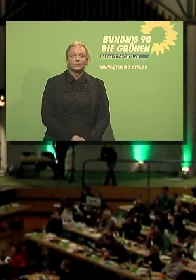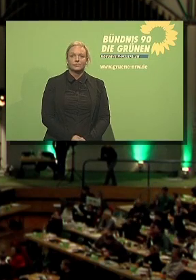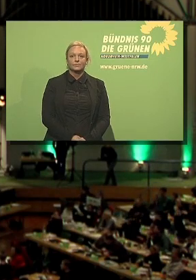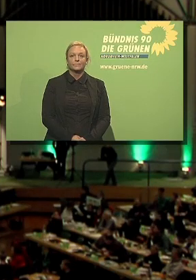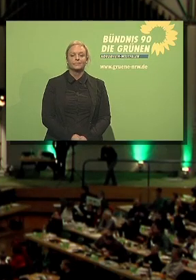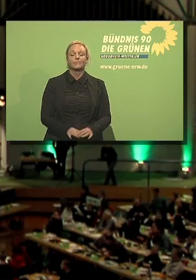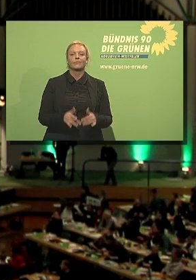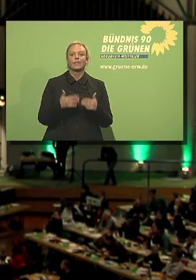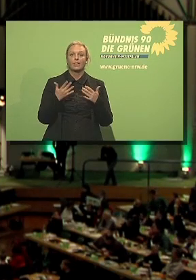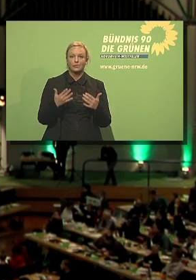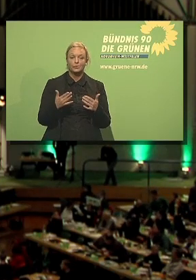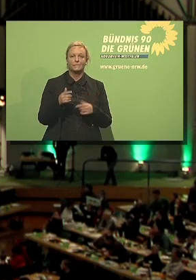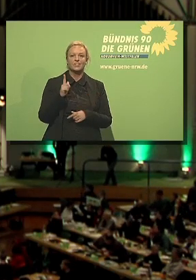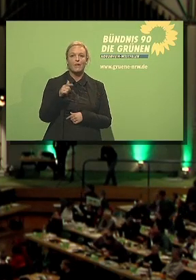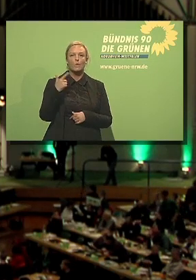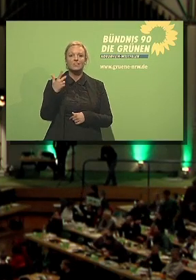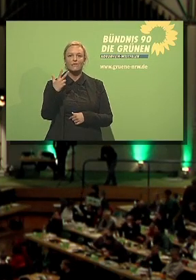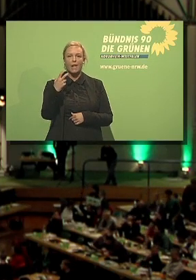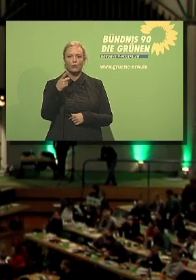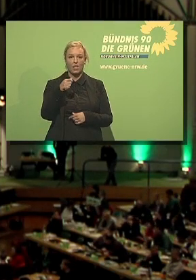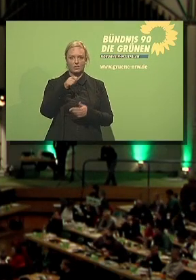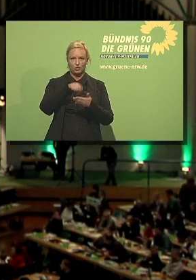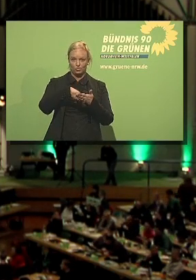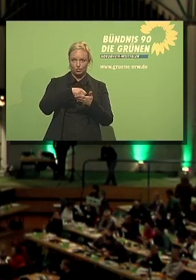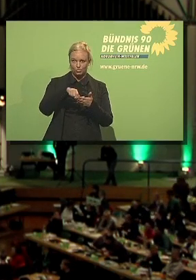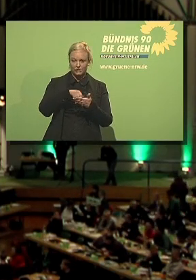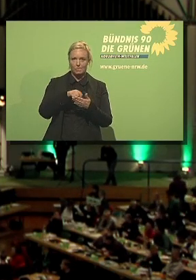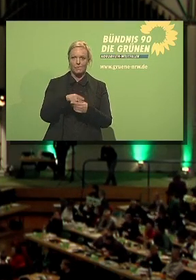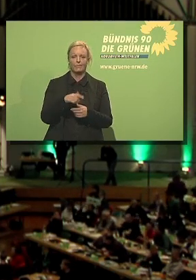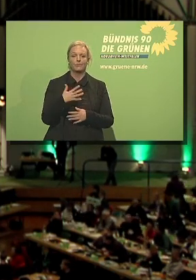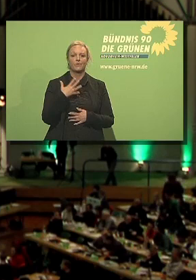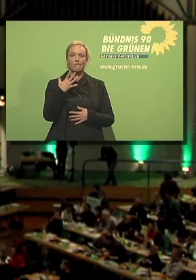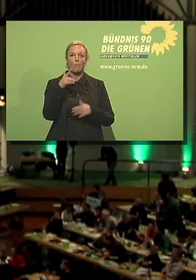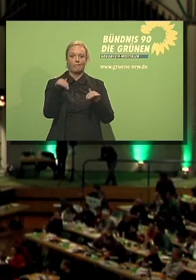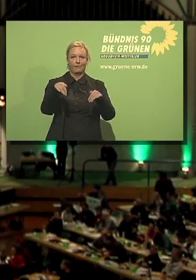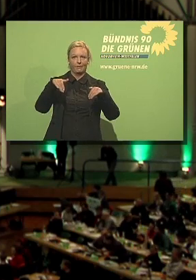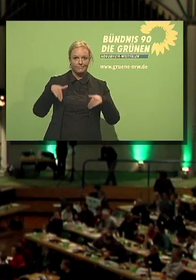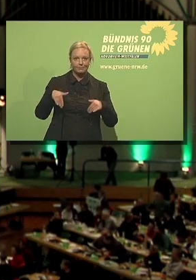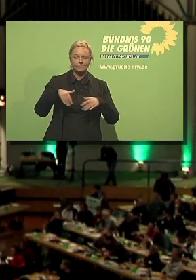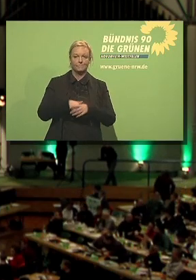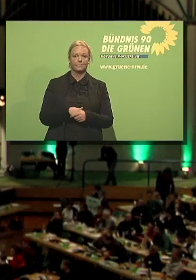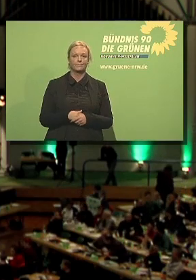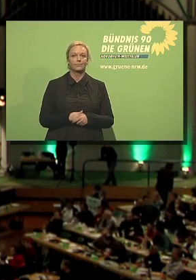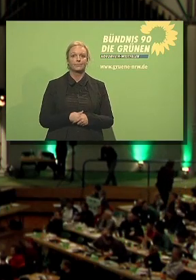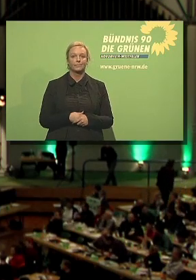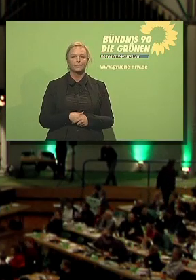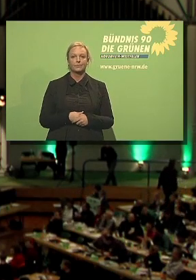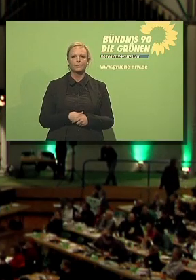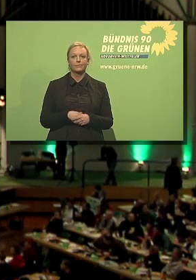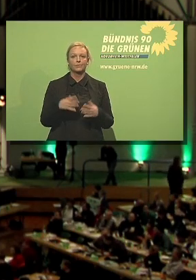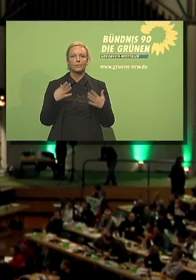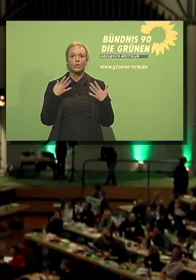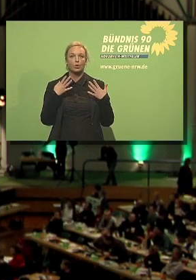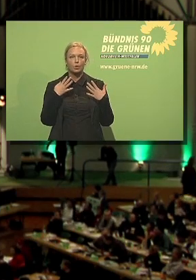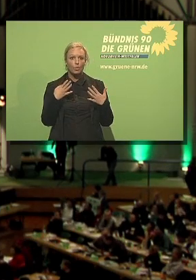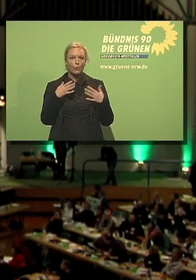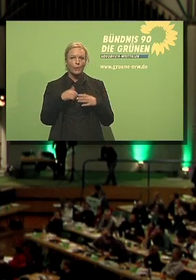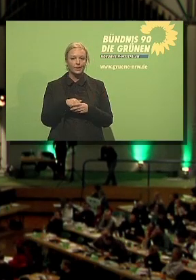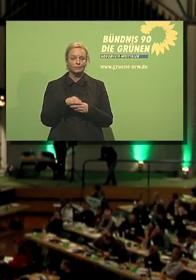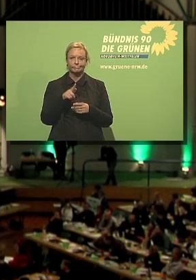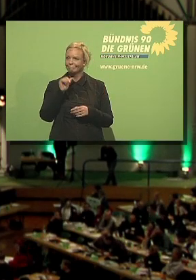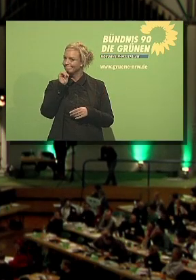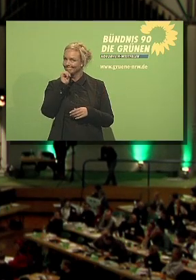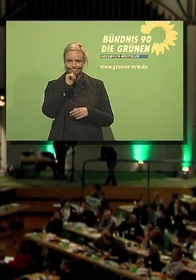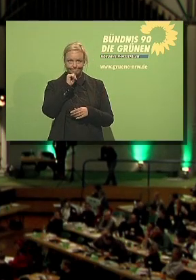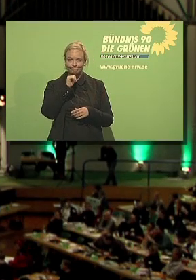So, wir haben 232 abgegebene Stimmen. 5 Menschen haben sich enthalten. 9 haben mit